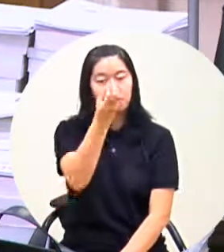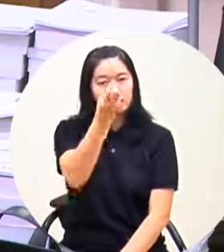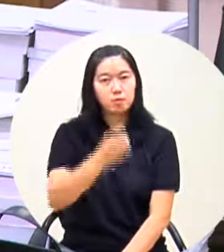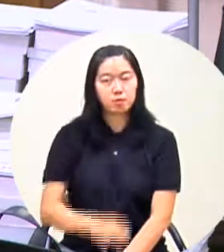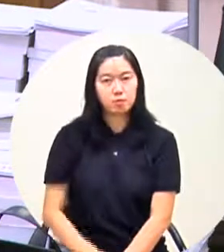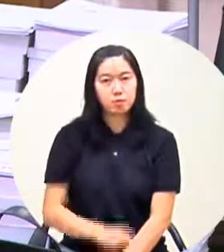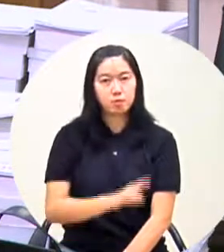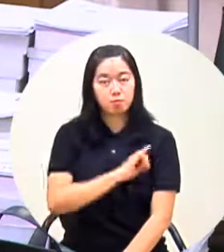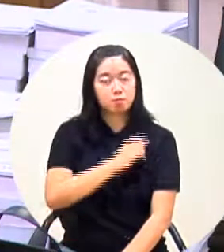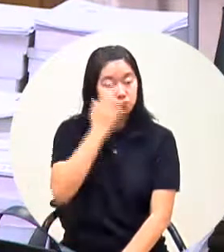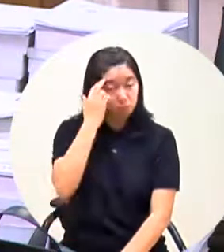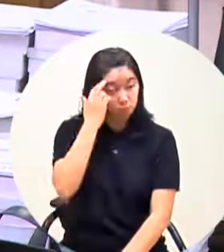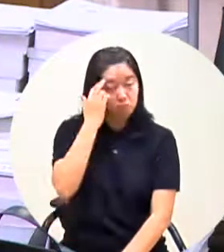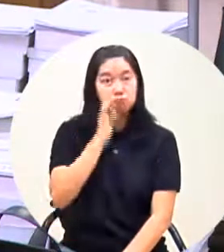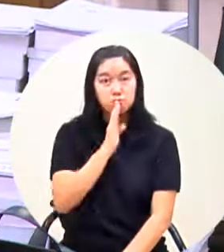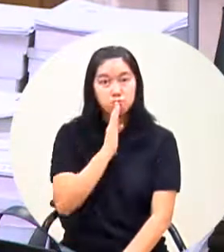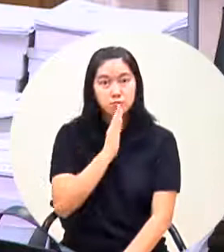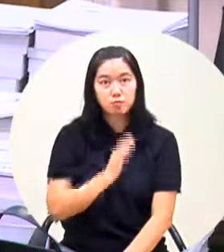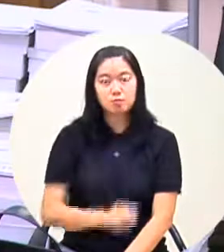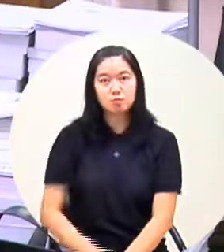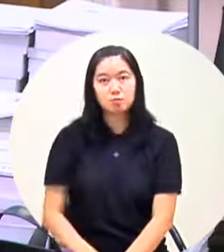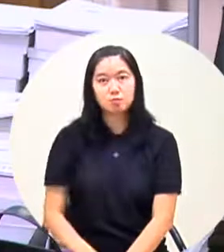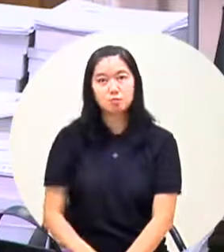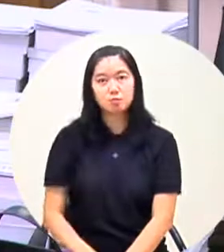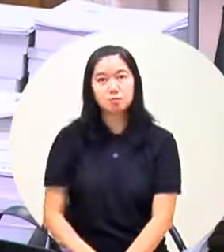持这样的利益？